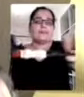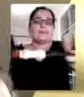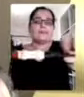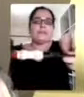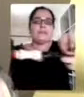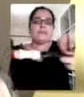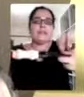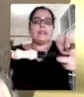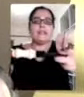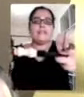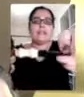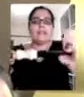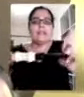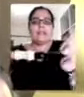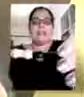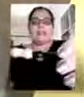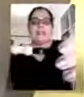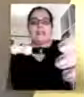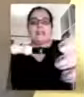tanesi.